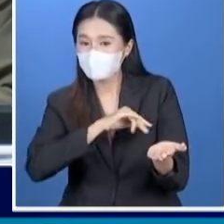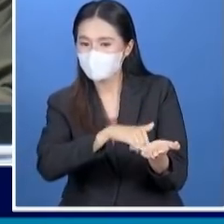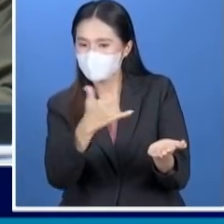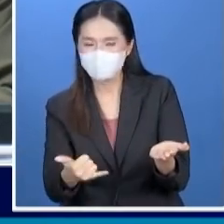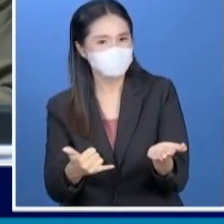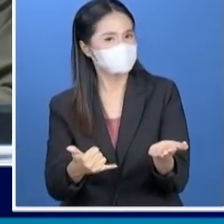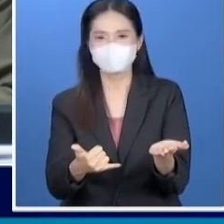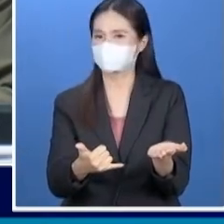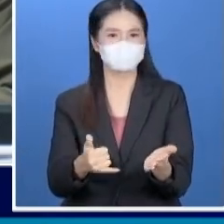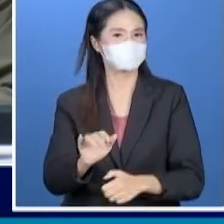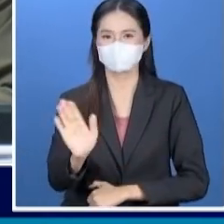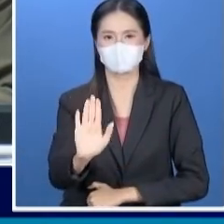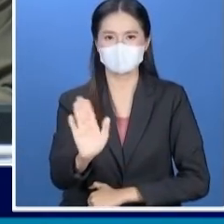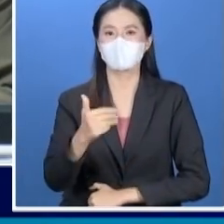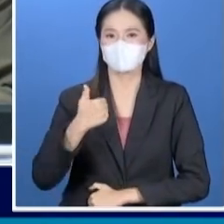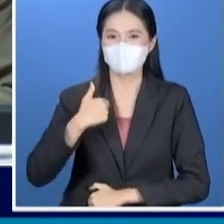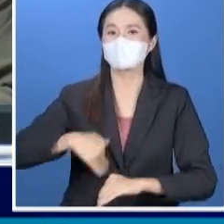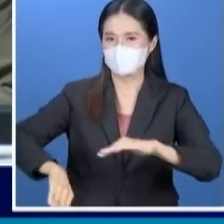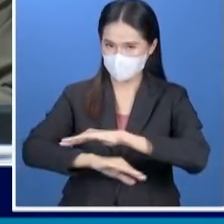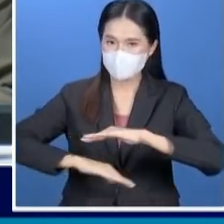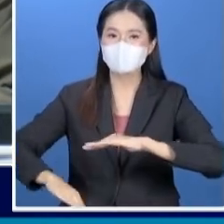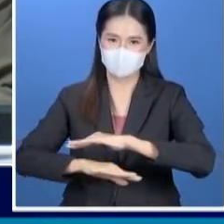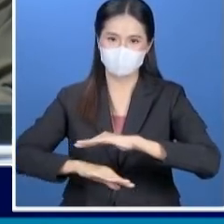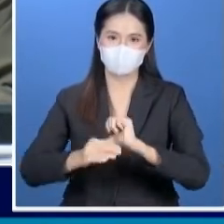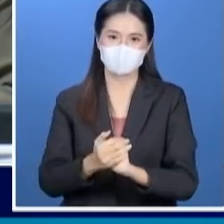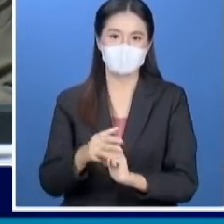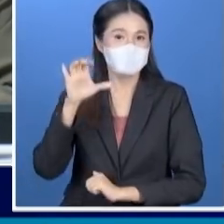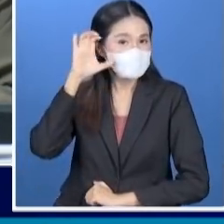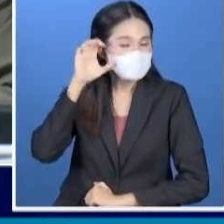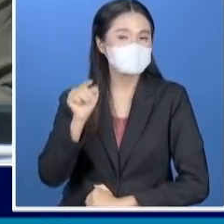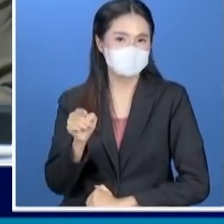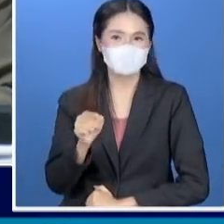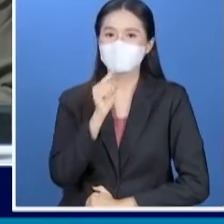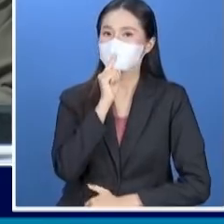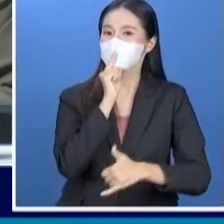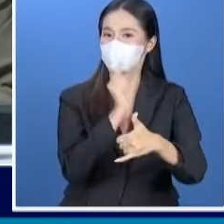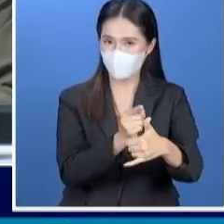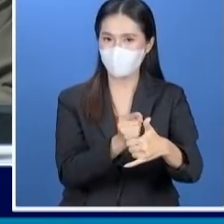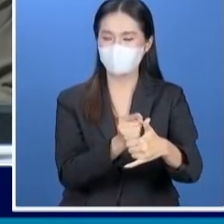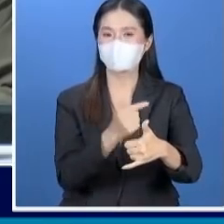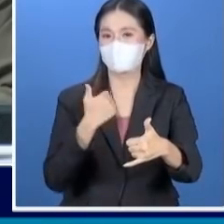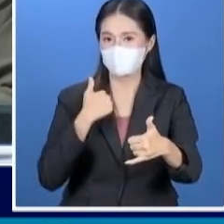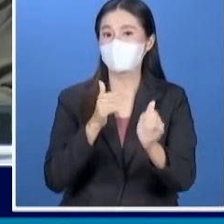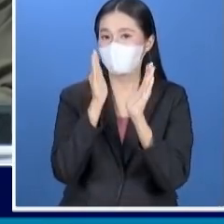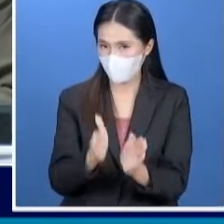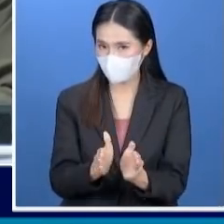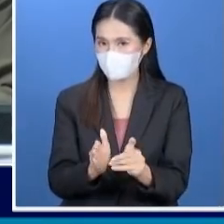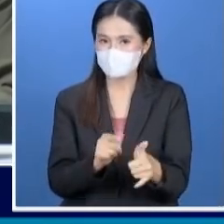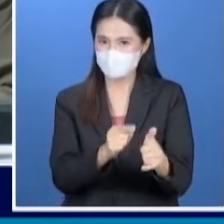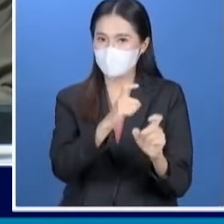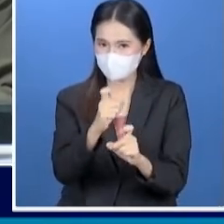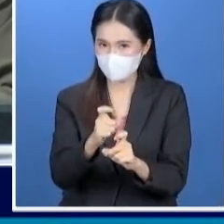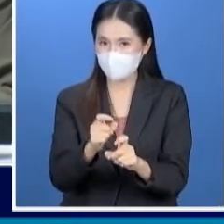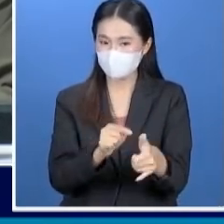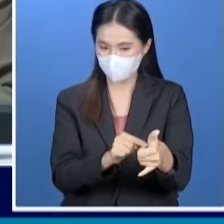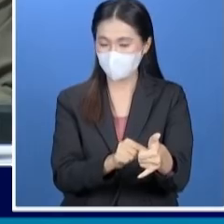มยืนยันว่าไม่ใช่นะฮะเรามีพยานฐานเชื่อมั่นแล้วก็สั่งฟ้องว่ามีคนกระทำประมาทเป็นเห